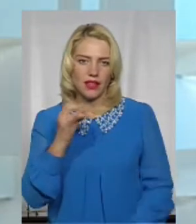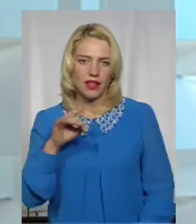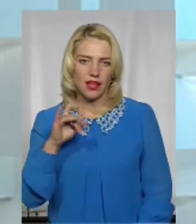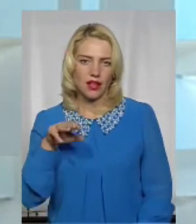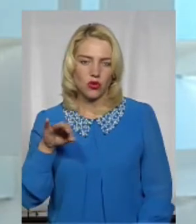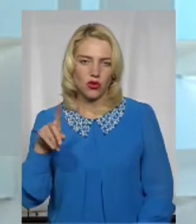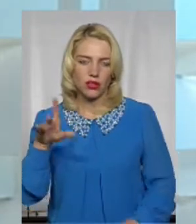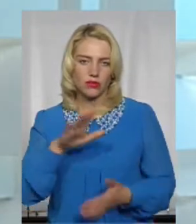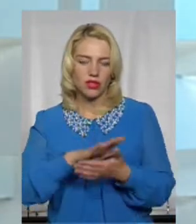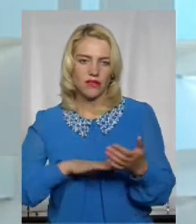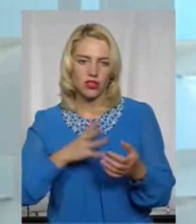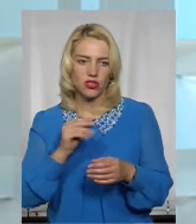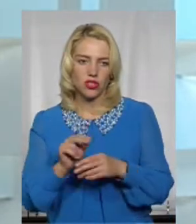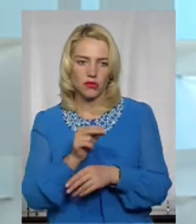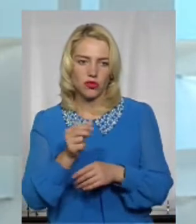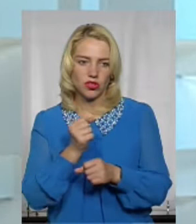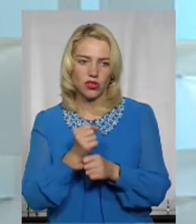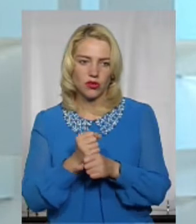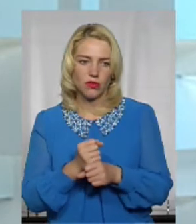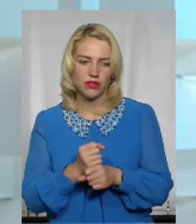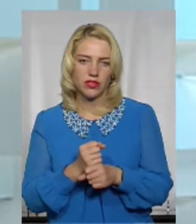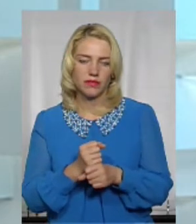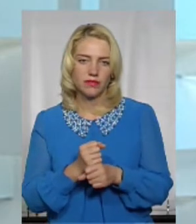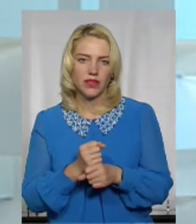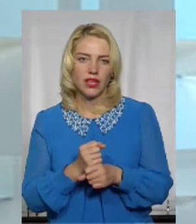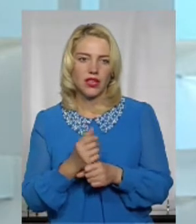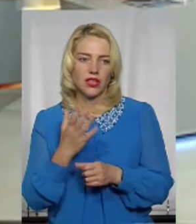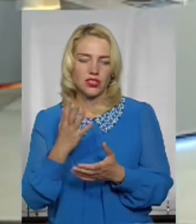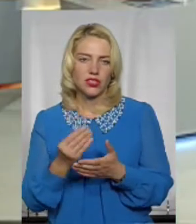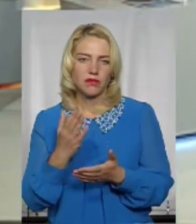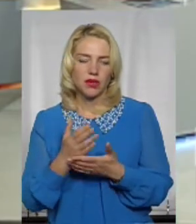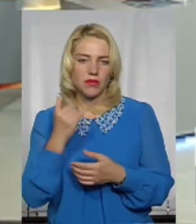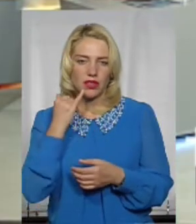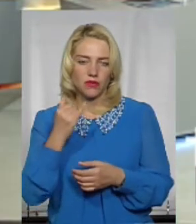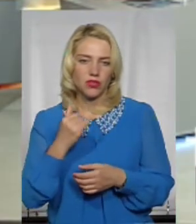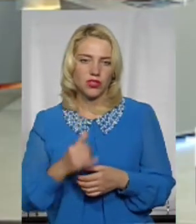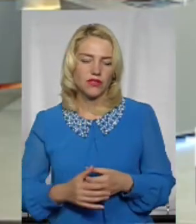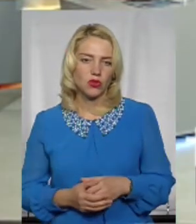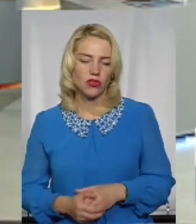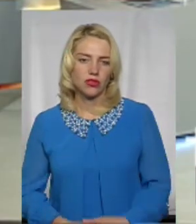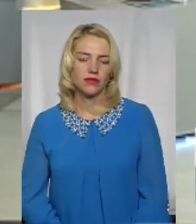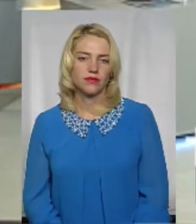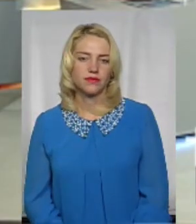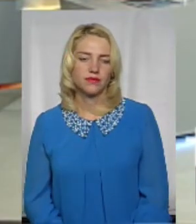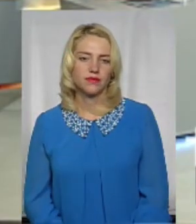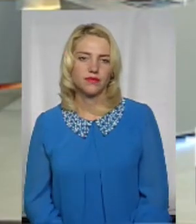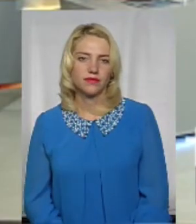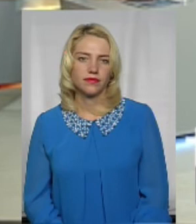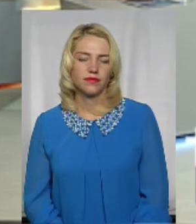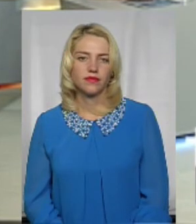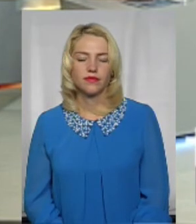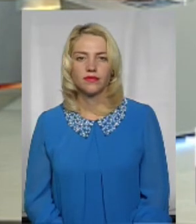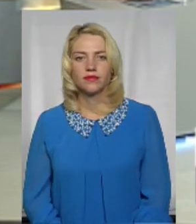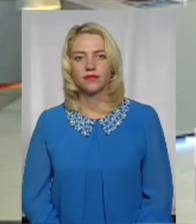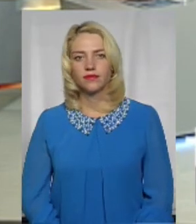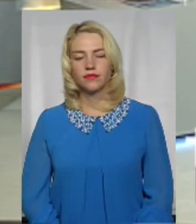там тривають ще ремонтні роботи. Це буквально ремарочка. І прошу, маємо ще телефонний дзвінок. Слухаємо вас, добрий